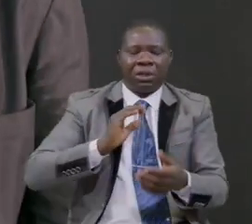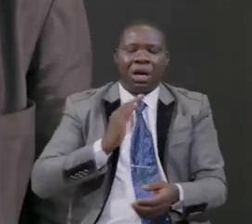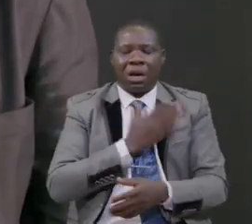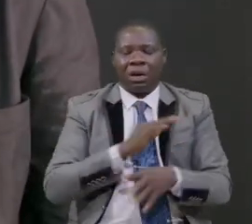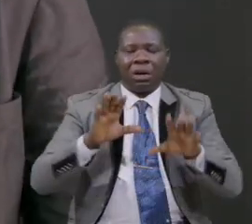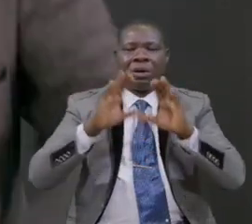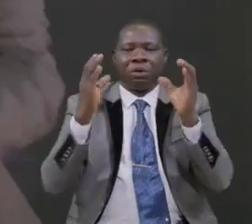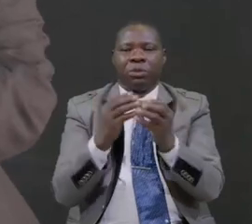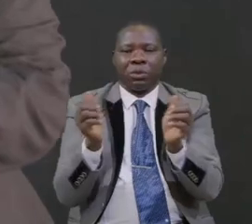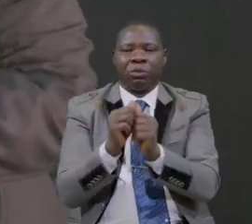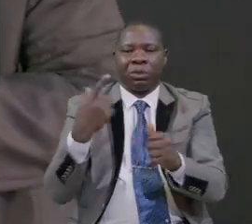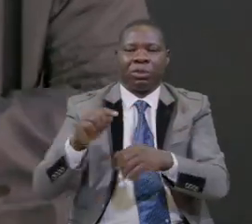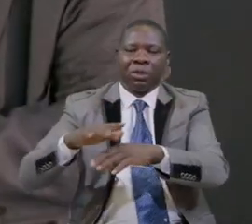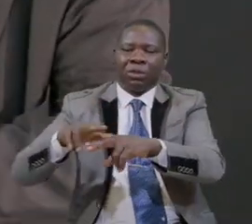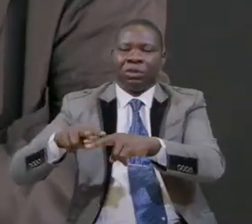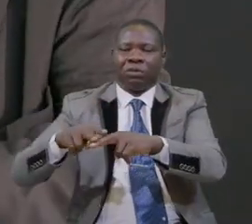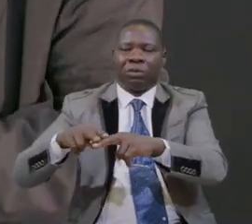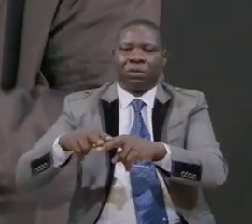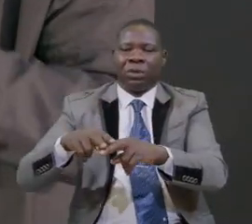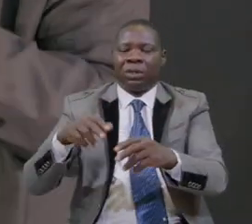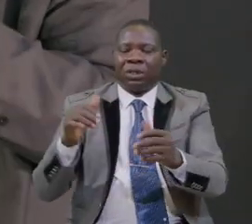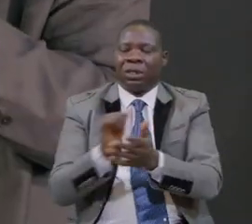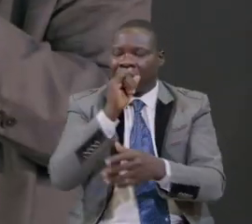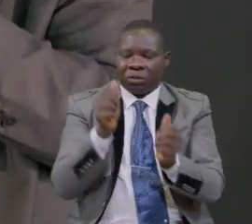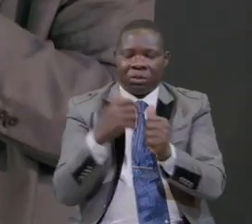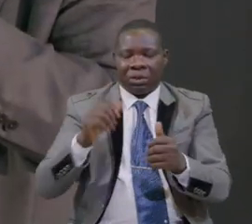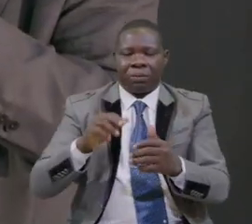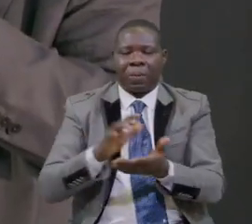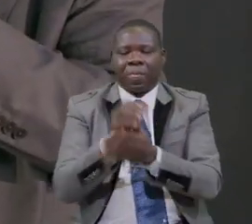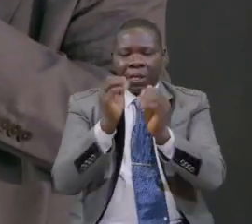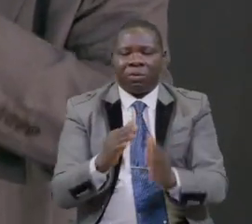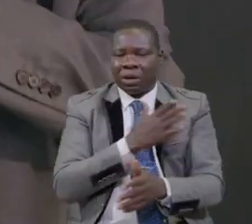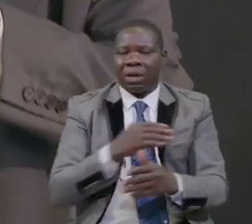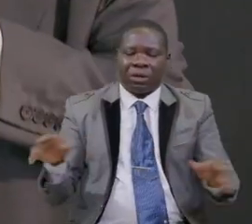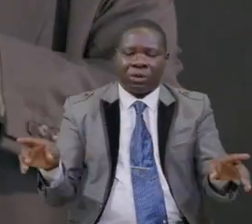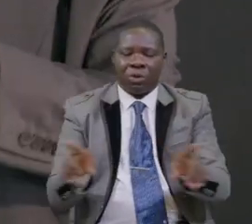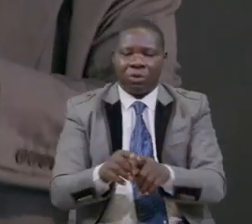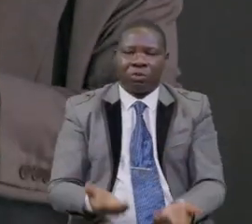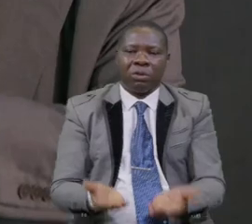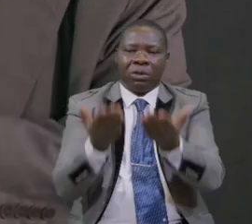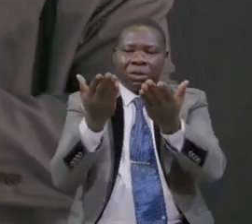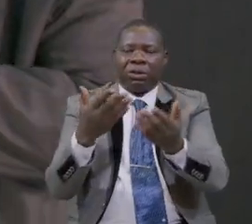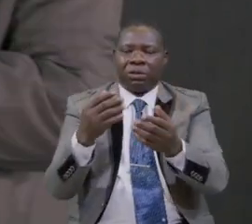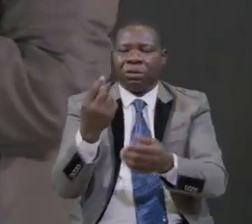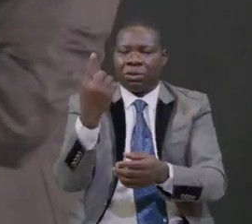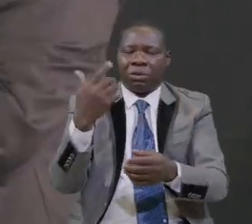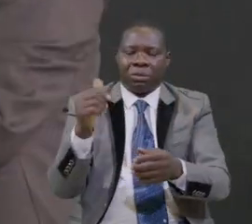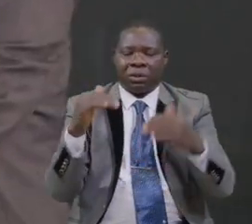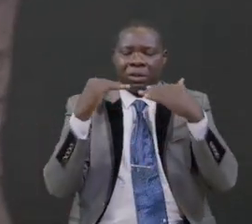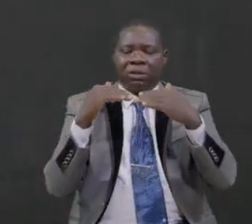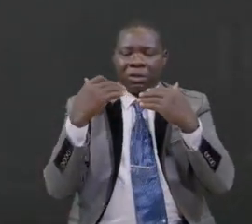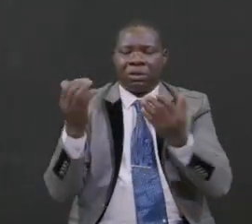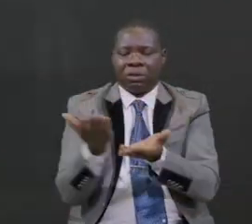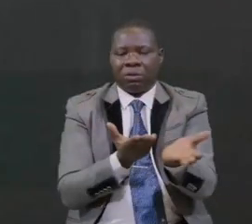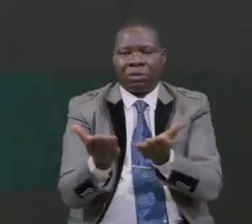Il a traité la communauté avec le sel. Il a relevé le standard de la vie de